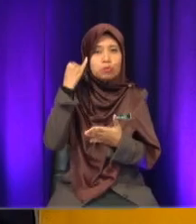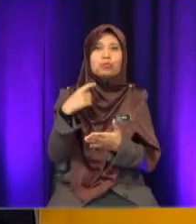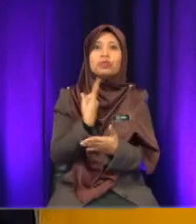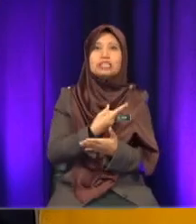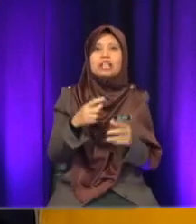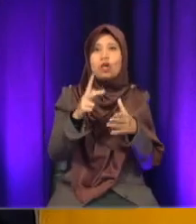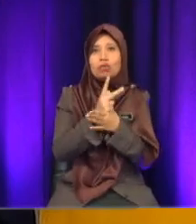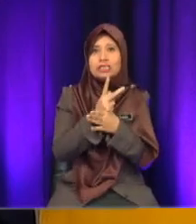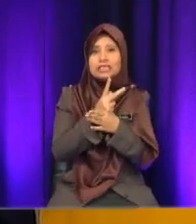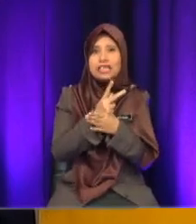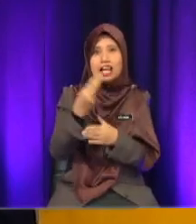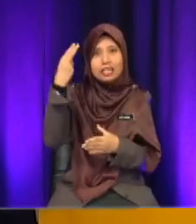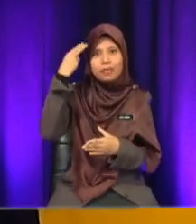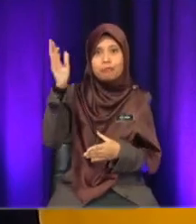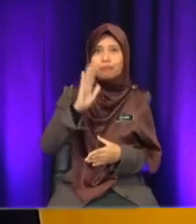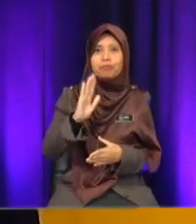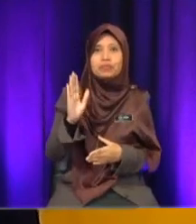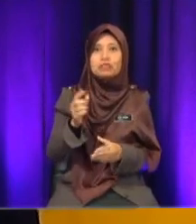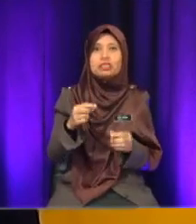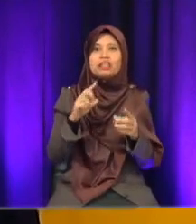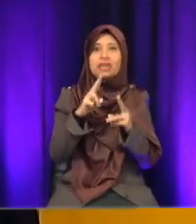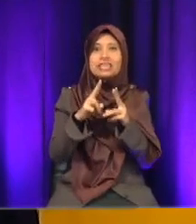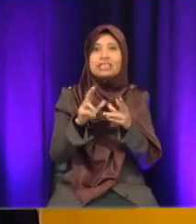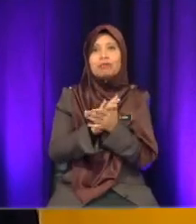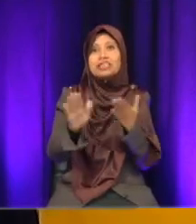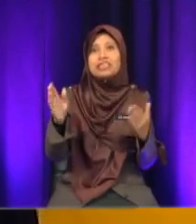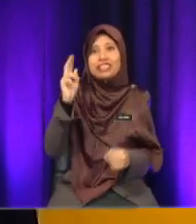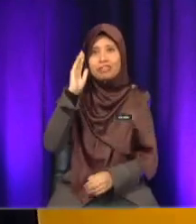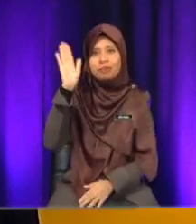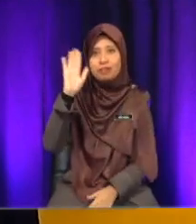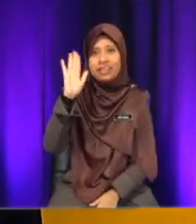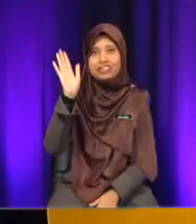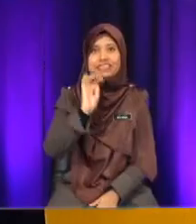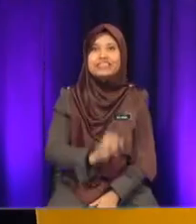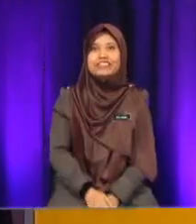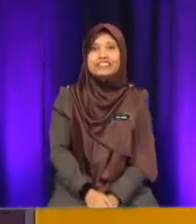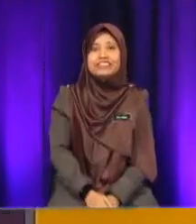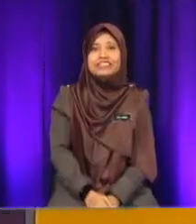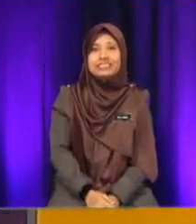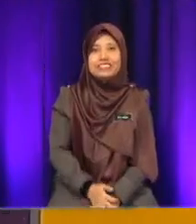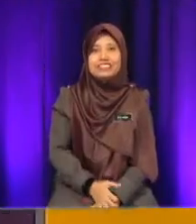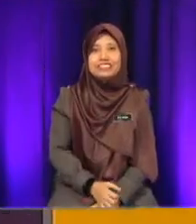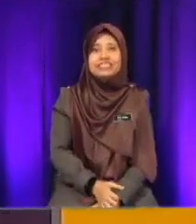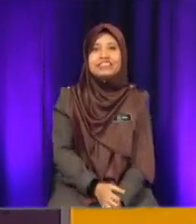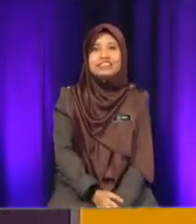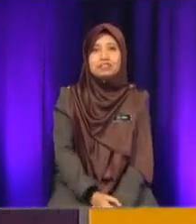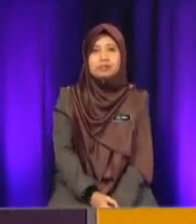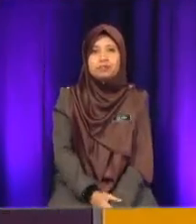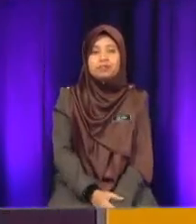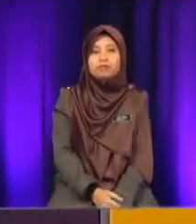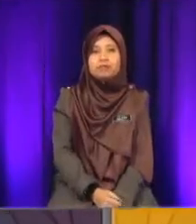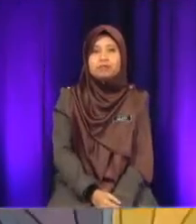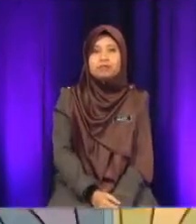Hanif Swan nanti Insyaallah kita jumpa lagi kita belajar sama-sama ya Bye semua bye Javanese gue enggak bahagia ini buku ah